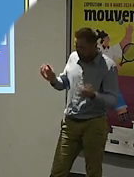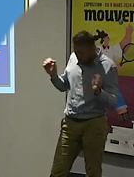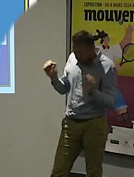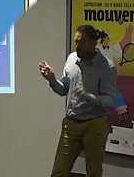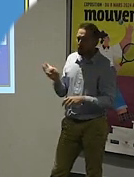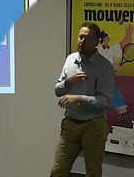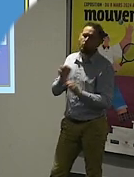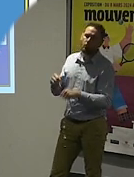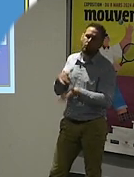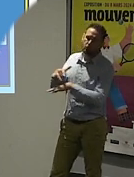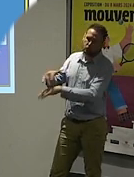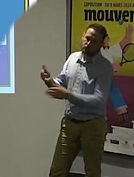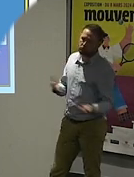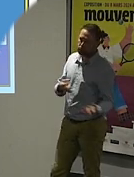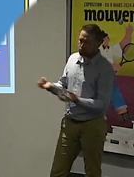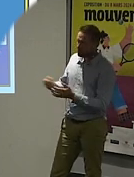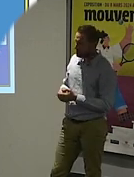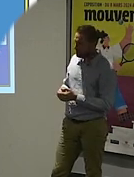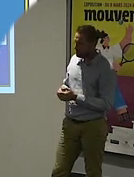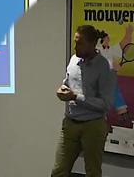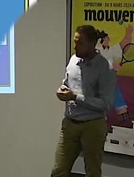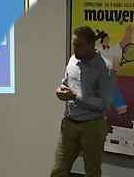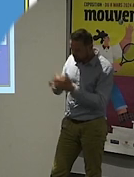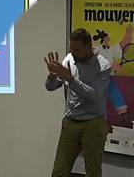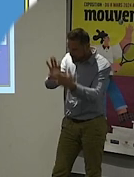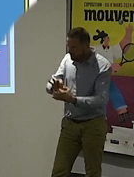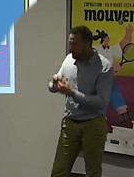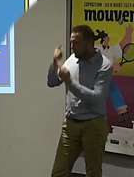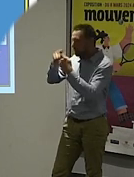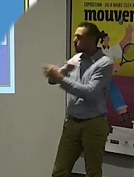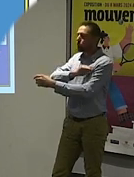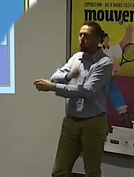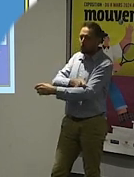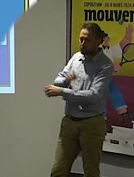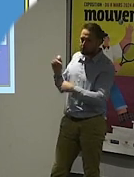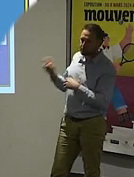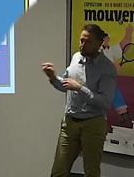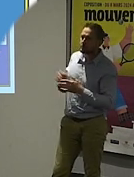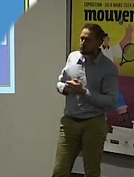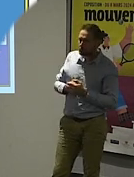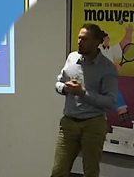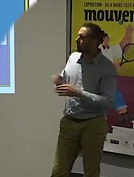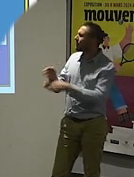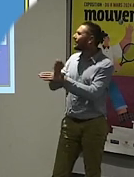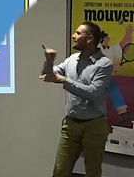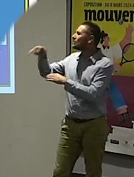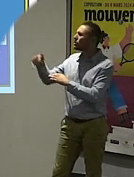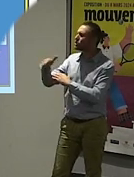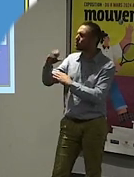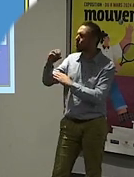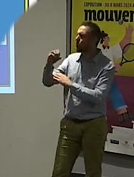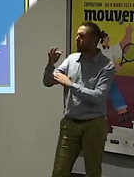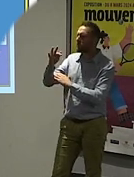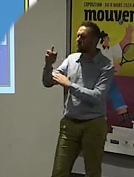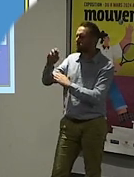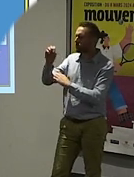Par exemple, pour revenir à l'activité physique, ça a été en fait, comme le disait Geoffroy tout à l'heure, un